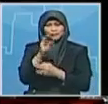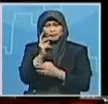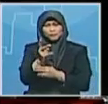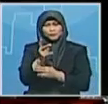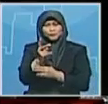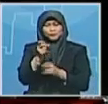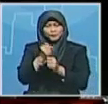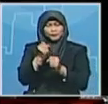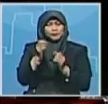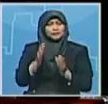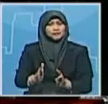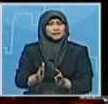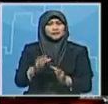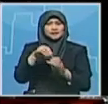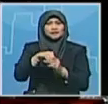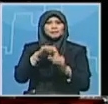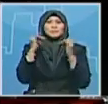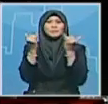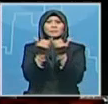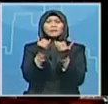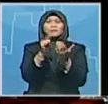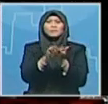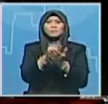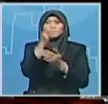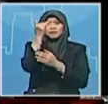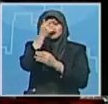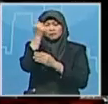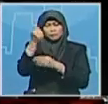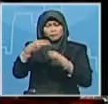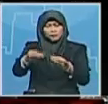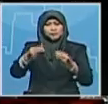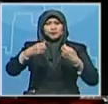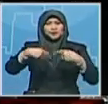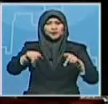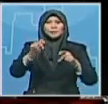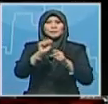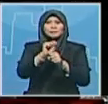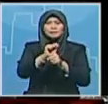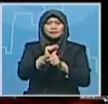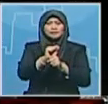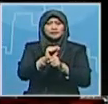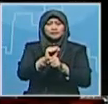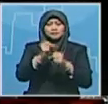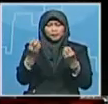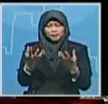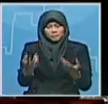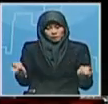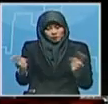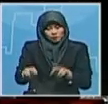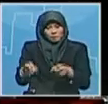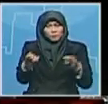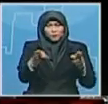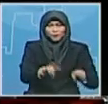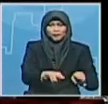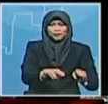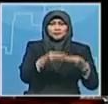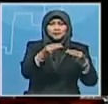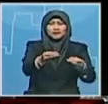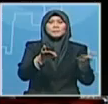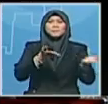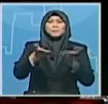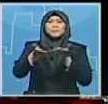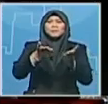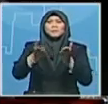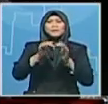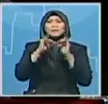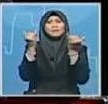juga pekerja-pekerja dalam syarikat konsesi sebab mereka memberi peluang pekerjaan. Dan banyak juga kontrak-kontrak orang yang memberi perkhidmatan kepada